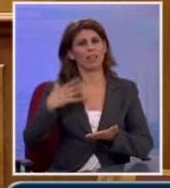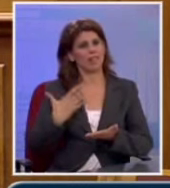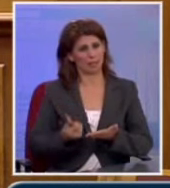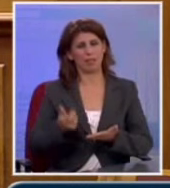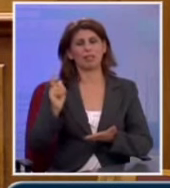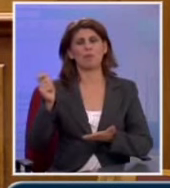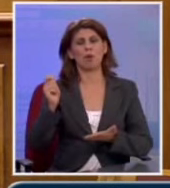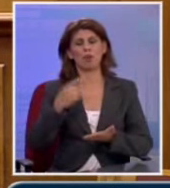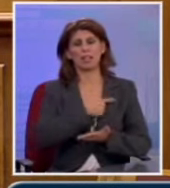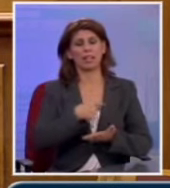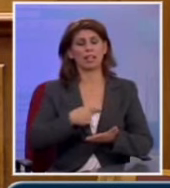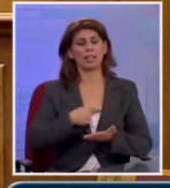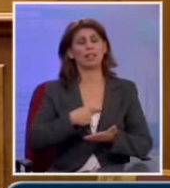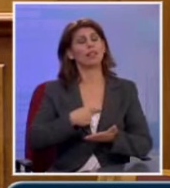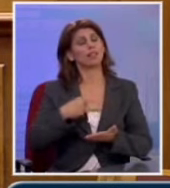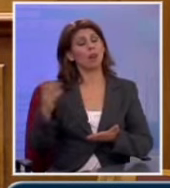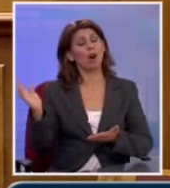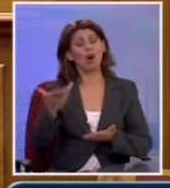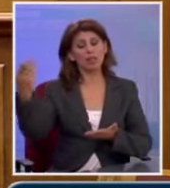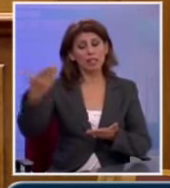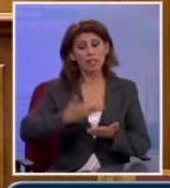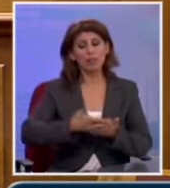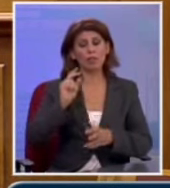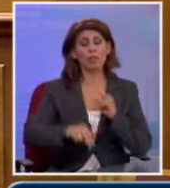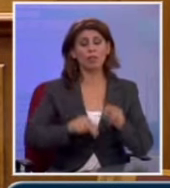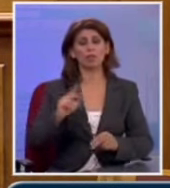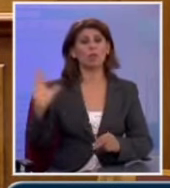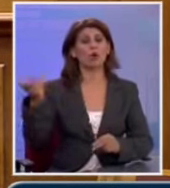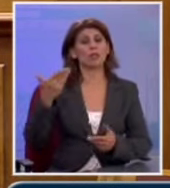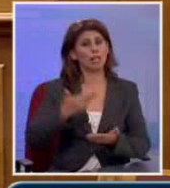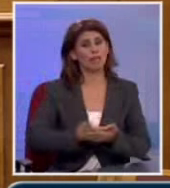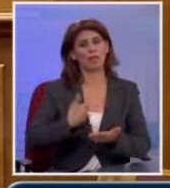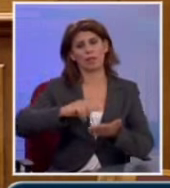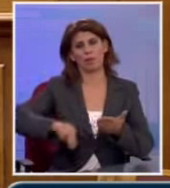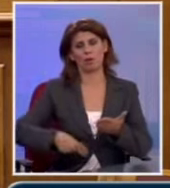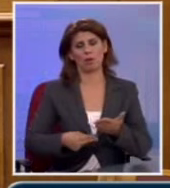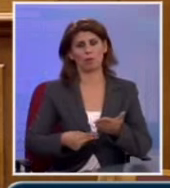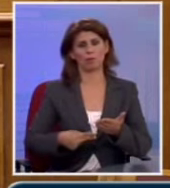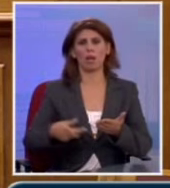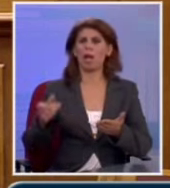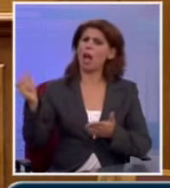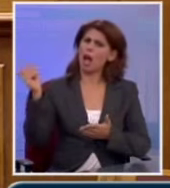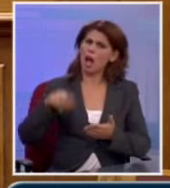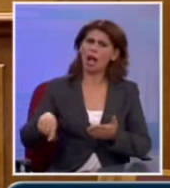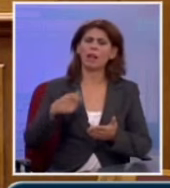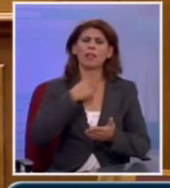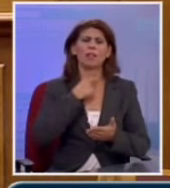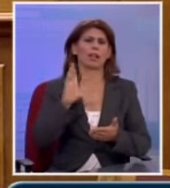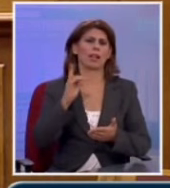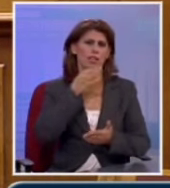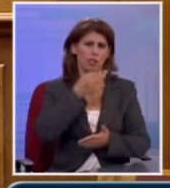αρχηγοί που το είπαν αυτό. Ό,τι και να φέρετε θα το ψηφίσουμε. Ό,τι και να φέρετε θα το υπογράψουμε. Και άλλοι που δεν χρειάζεται να το